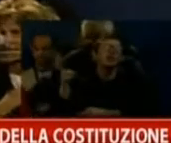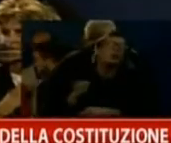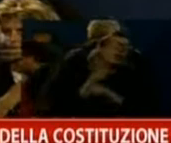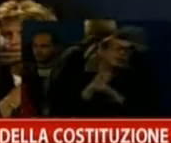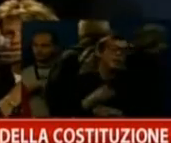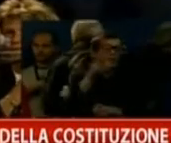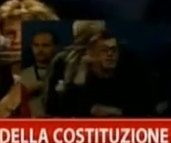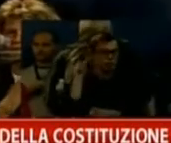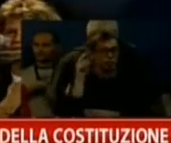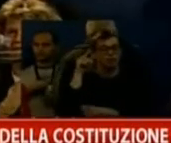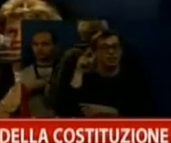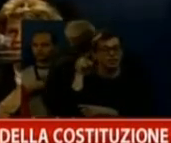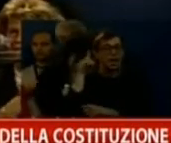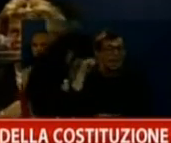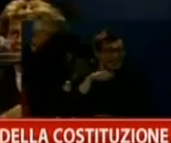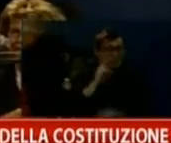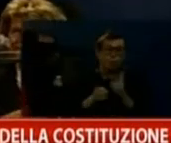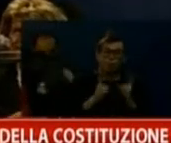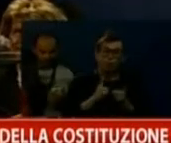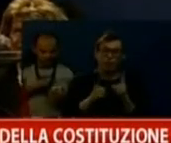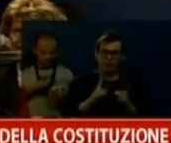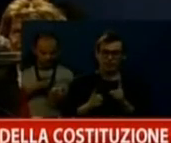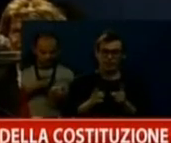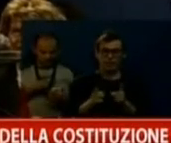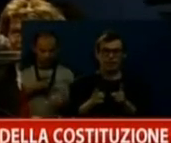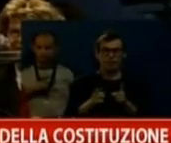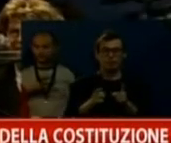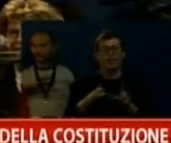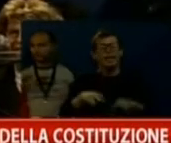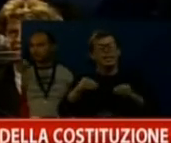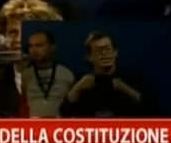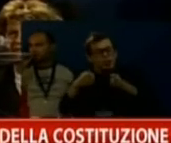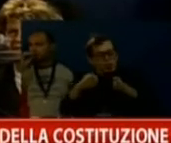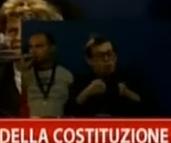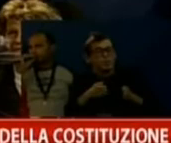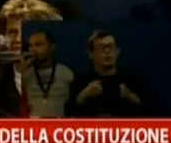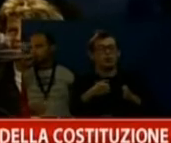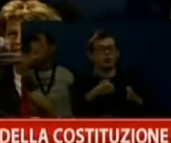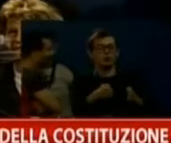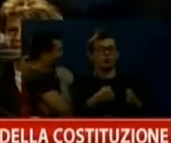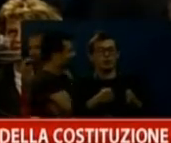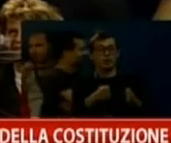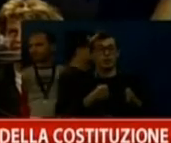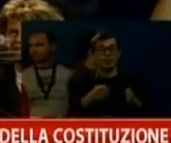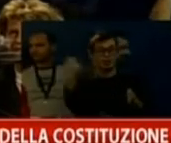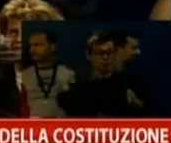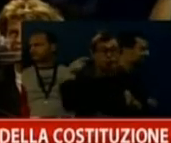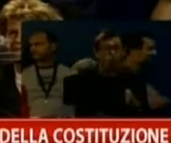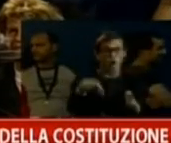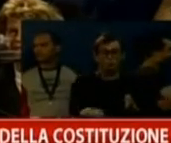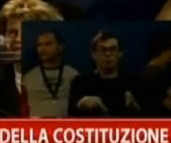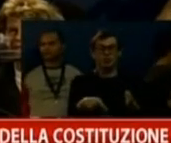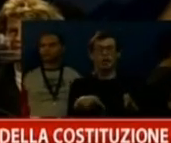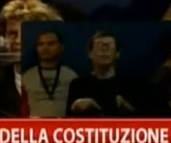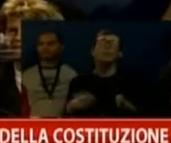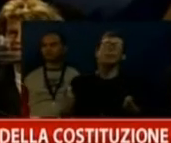che ha fortemente limitato la possibilità di usare le garanzie che la Costituzione